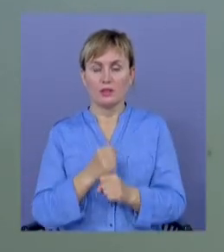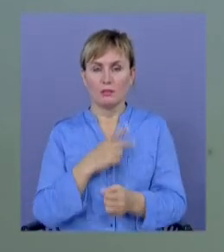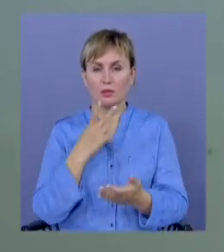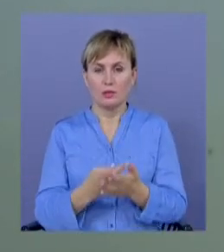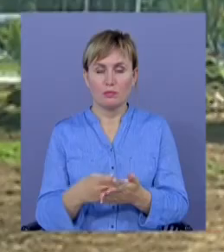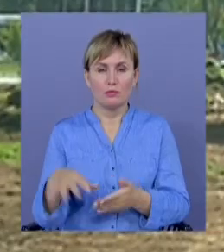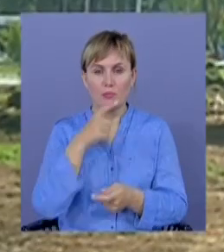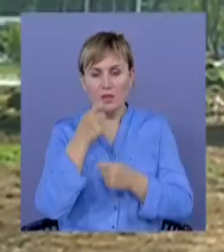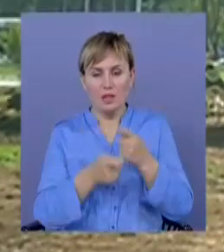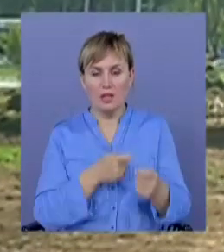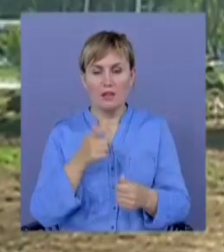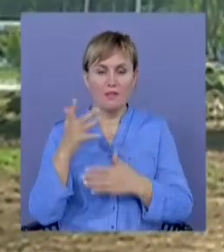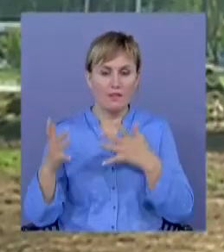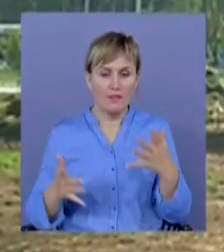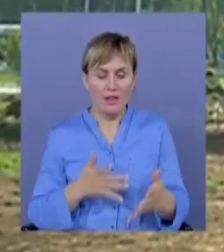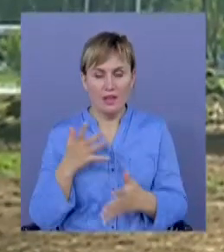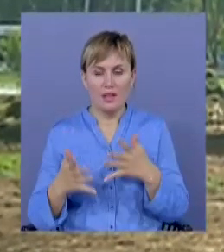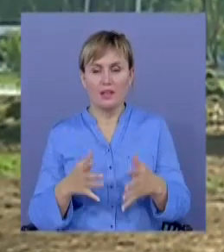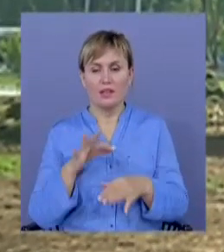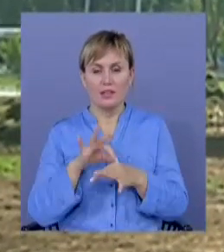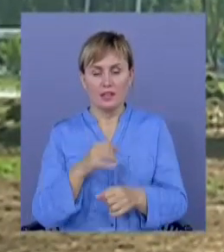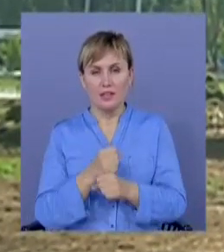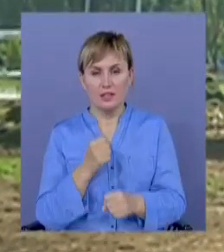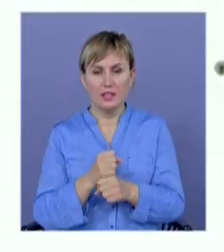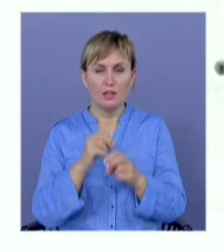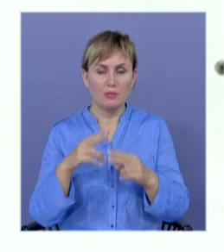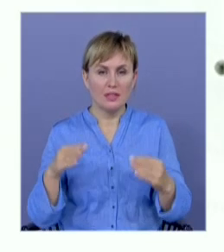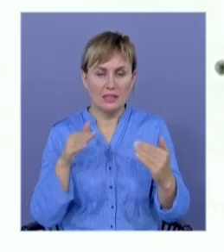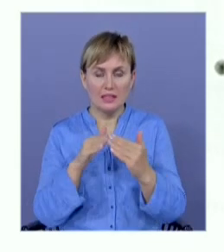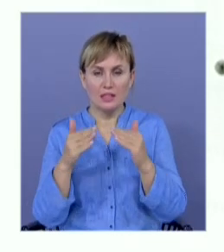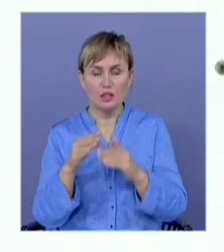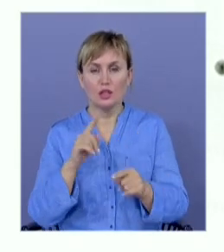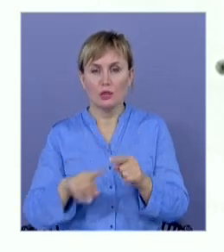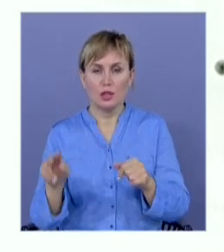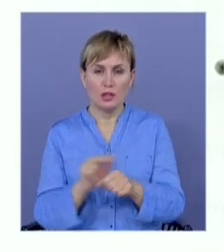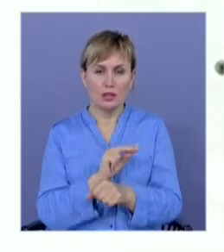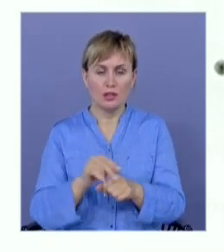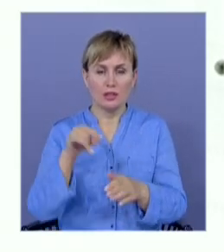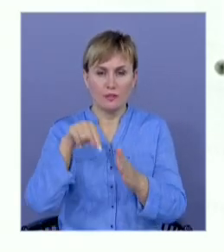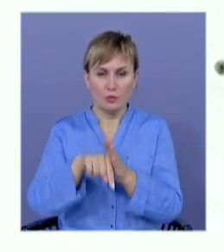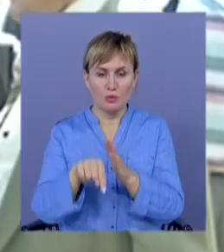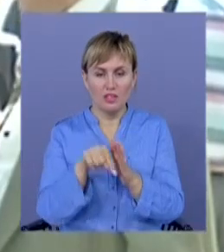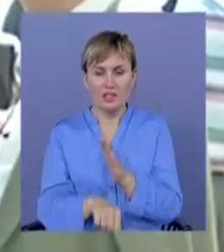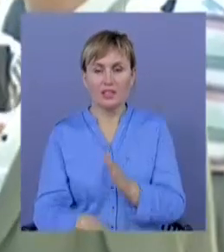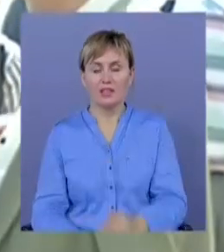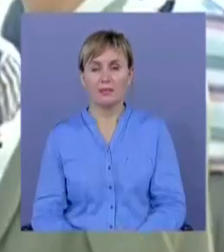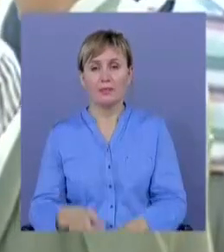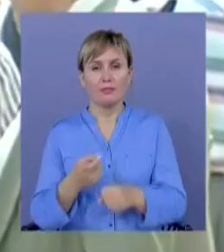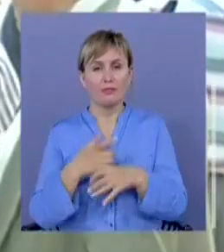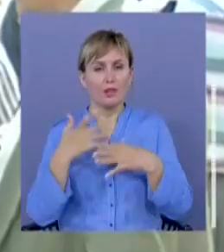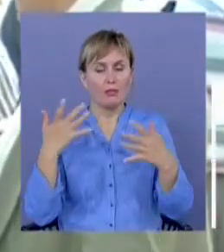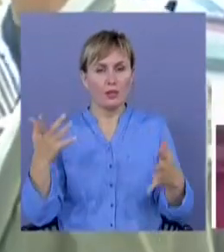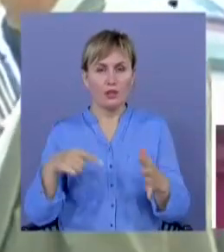предусмотрели все до мелочей. Ветровую и снежную нагрузку провели герметизацию стыков. Совсем скоро реставрируют и салон лайнера. Очень большие